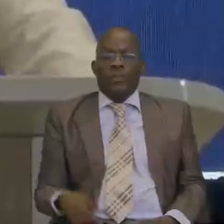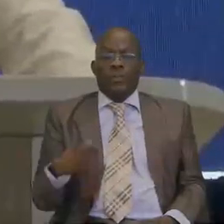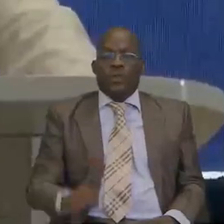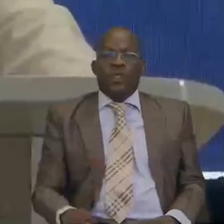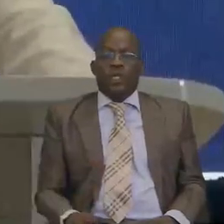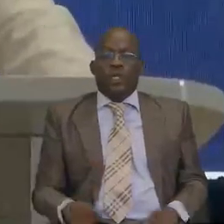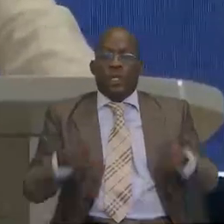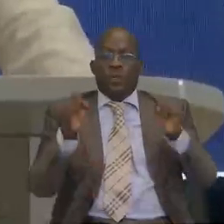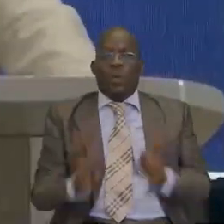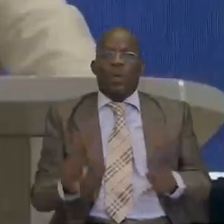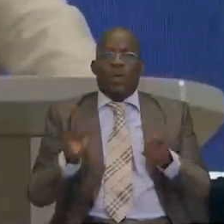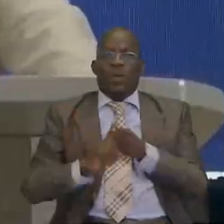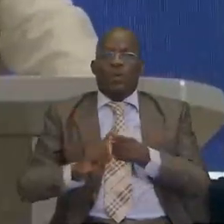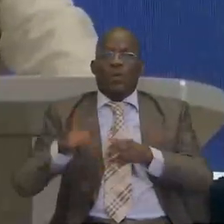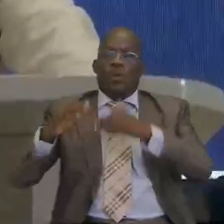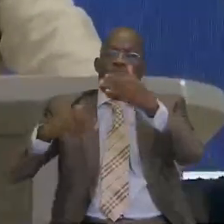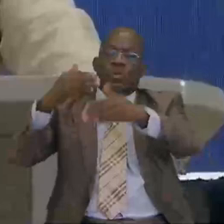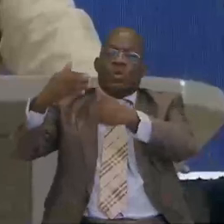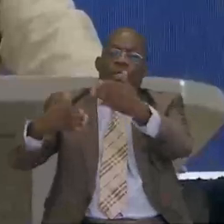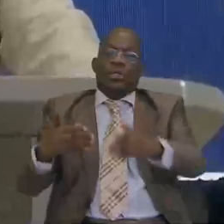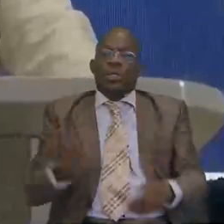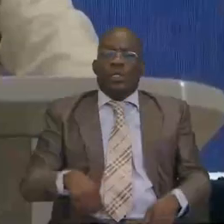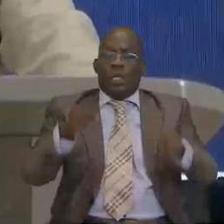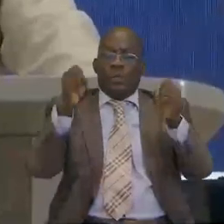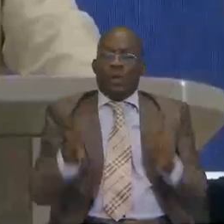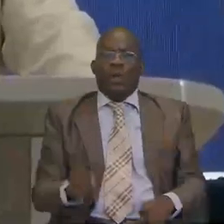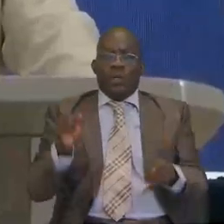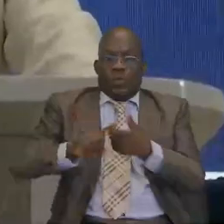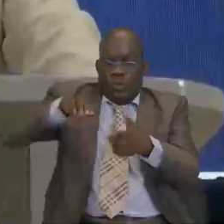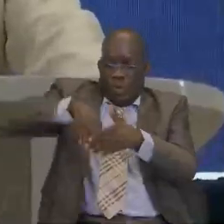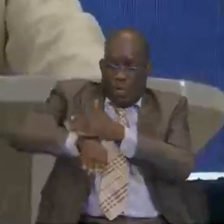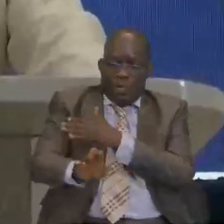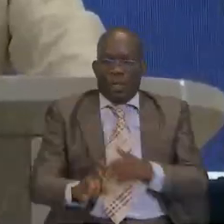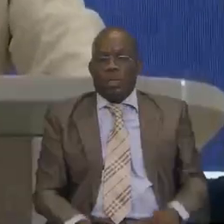la puissance pour progresser, la puissance pour